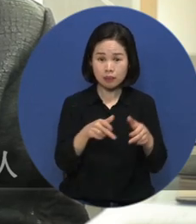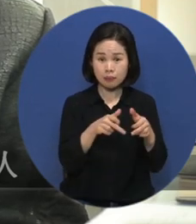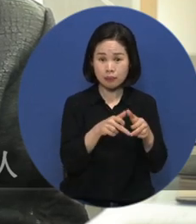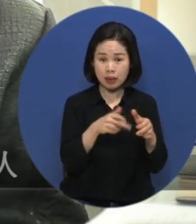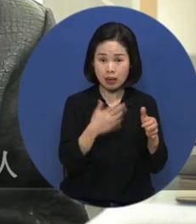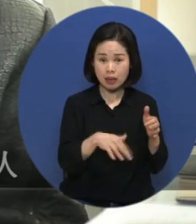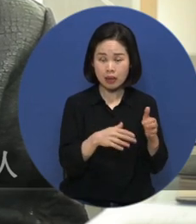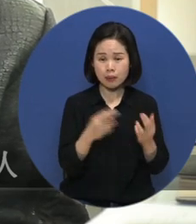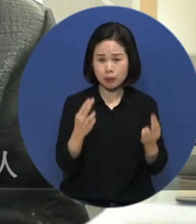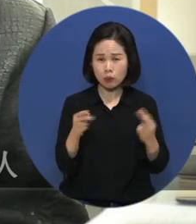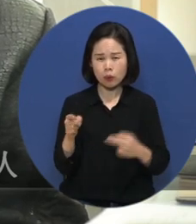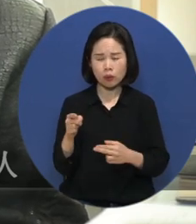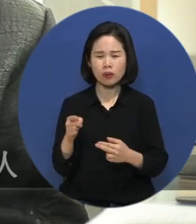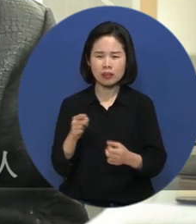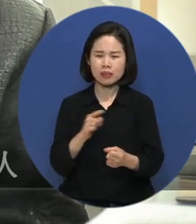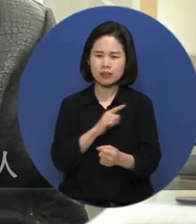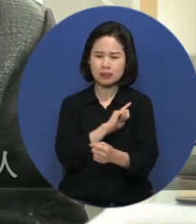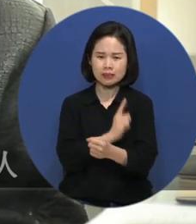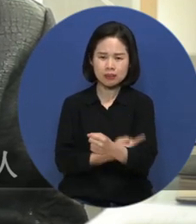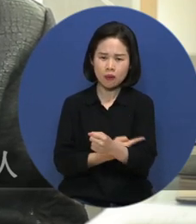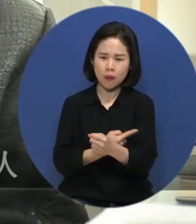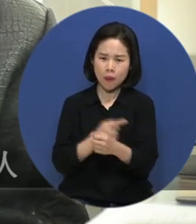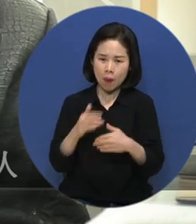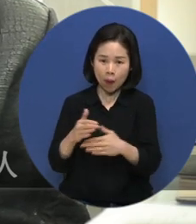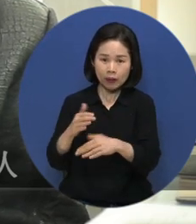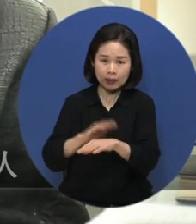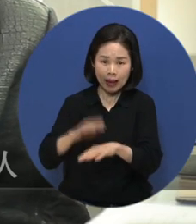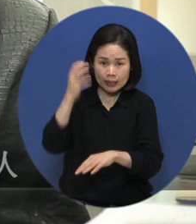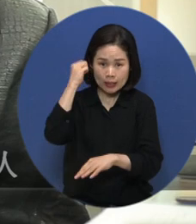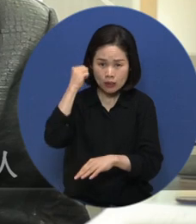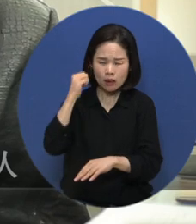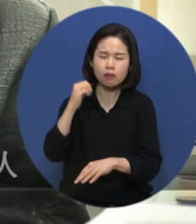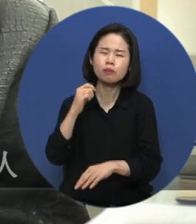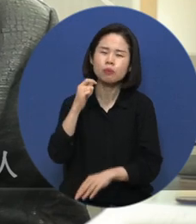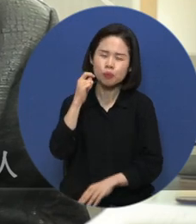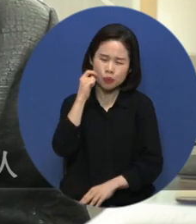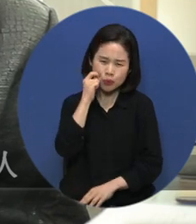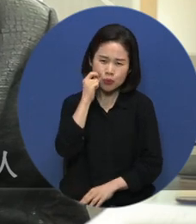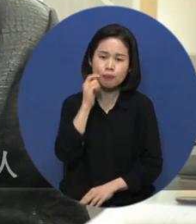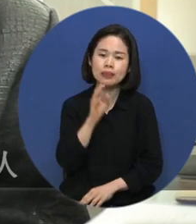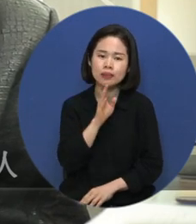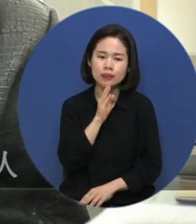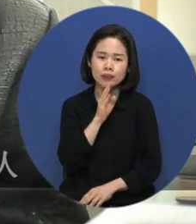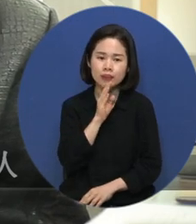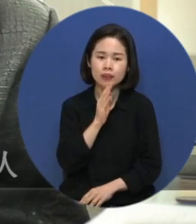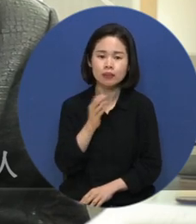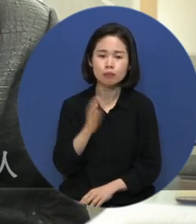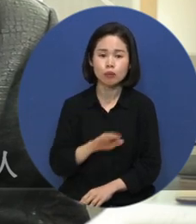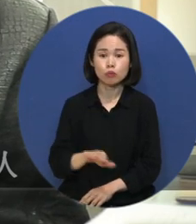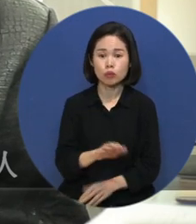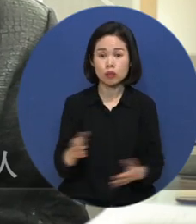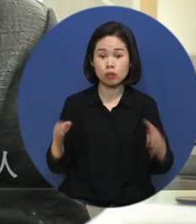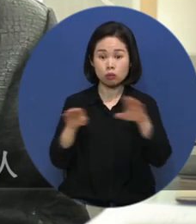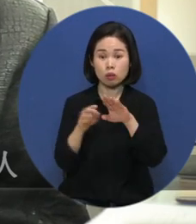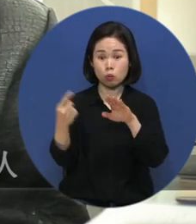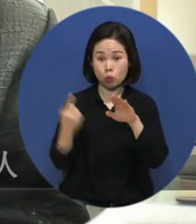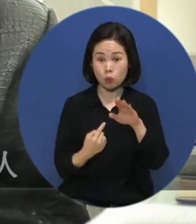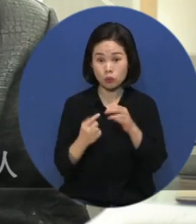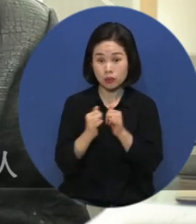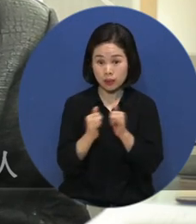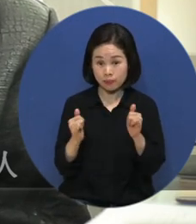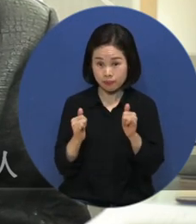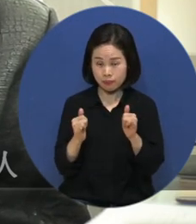근로능력이 많이 떨어지는 것이 사실이긴 합니다. 근데 그러나 이제 우리 기관에 있는 장애인분들은 오랜